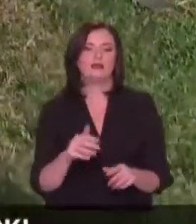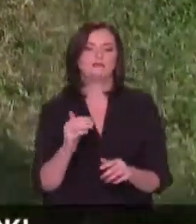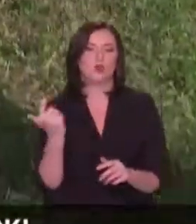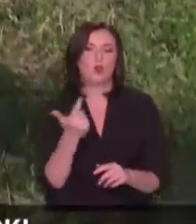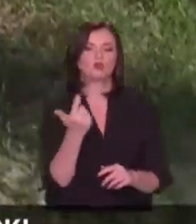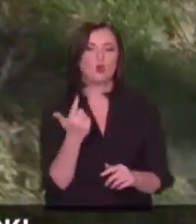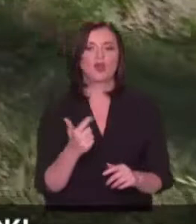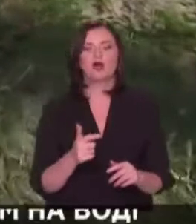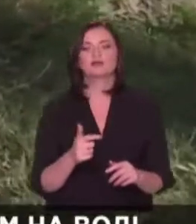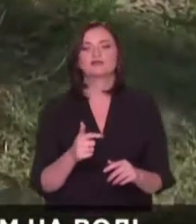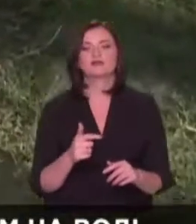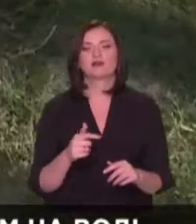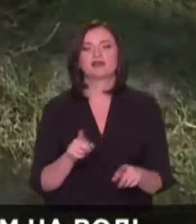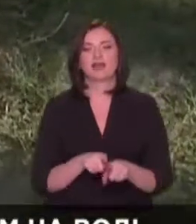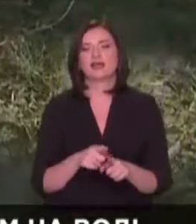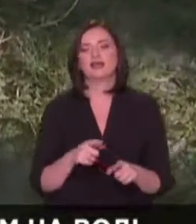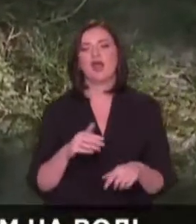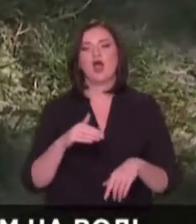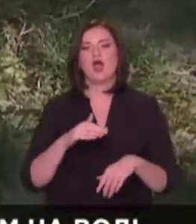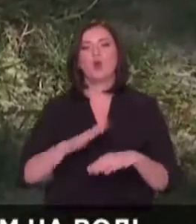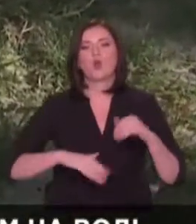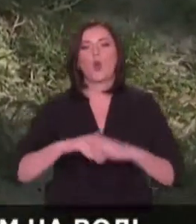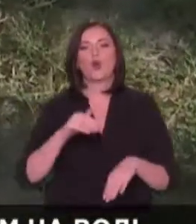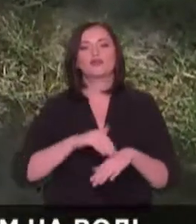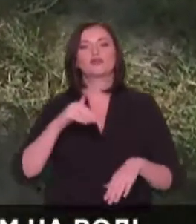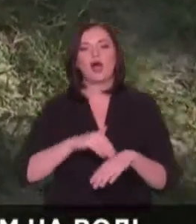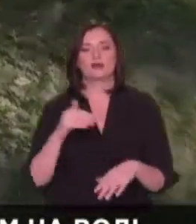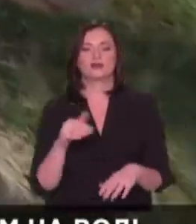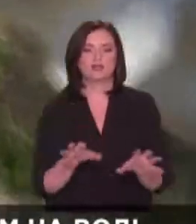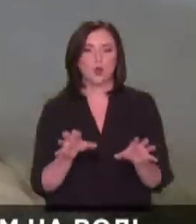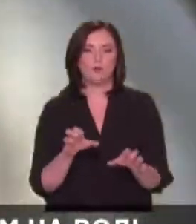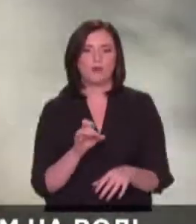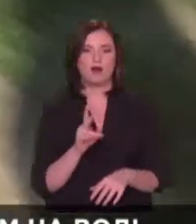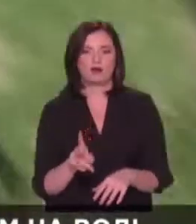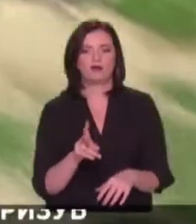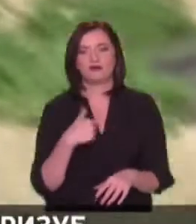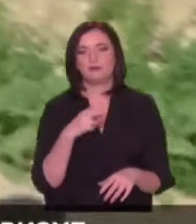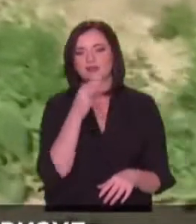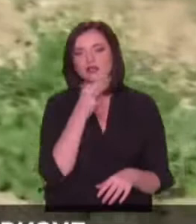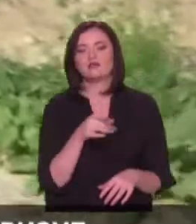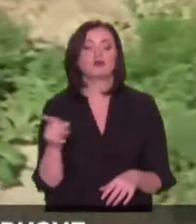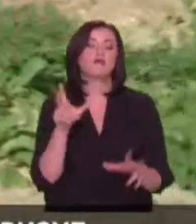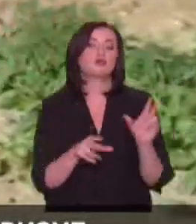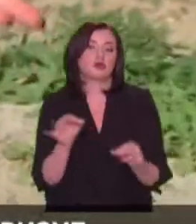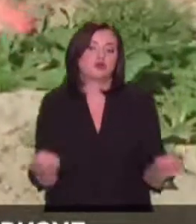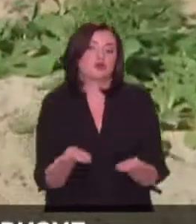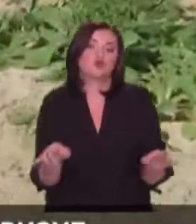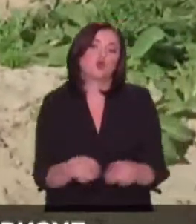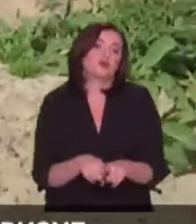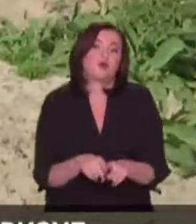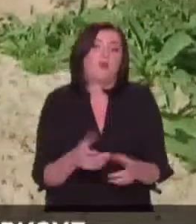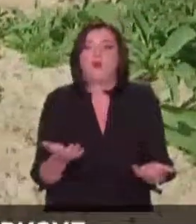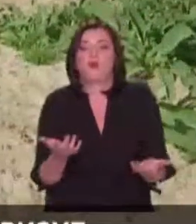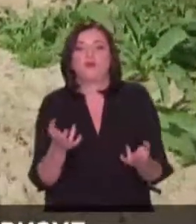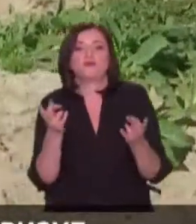знаєте, контактний зоопарк, я б сказала, вона вважає, що нічого такого критичного